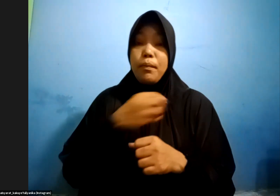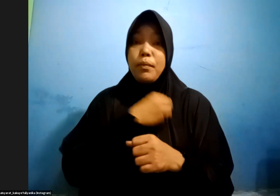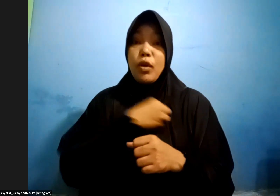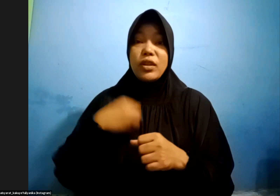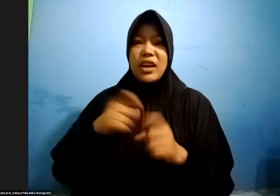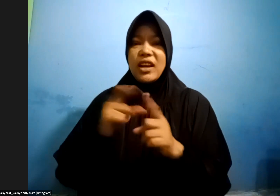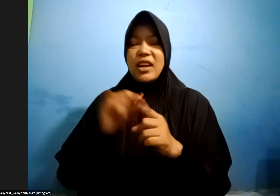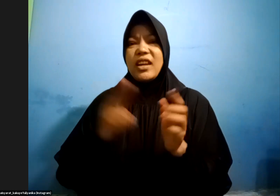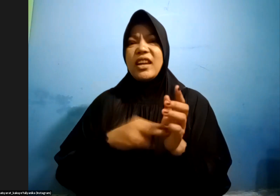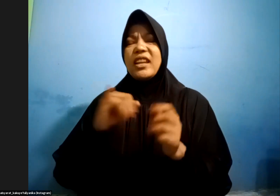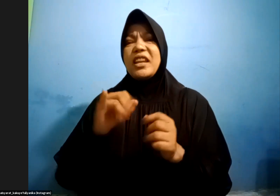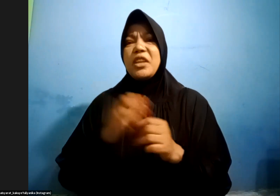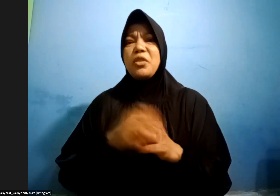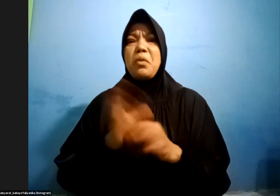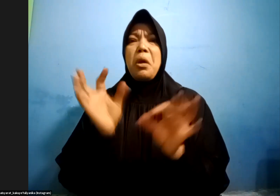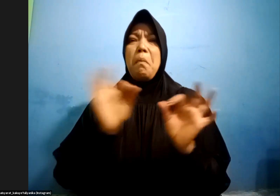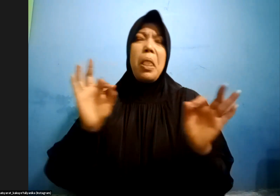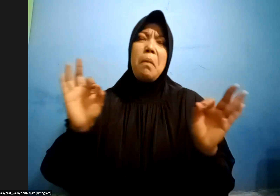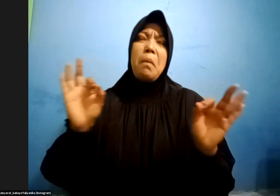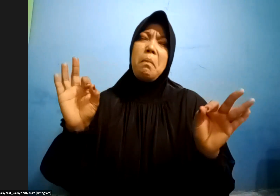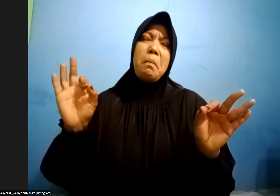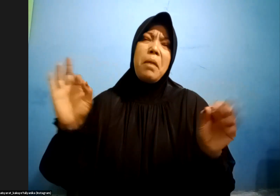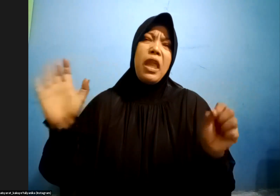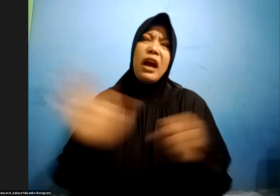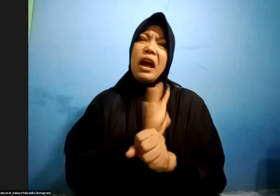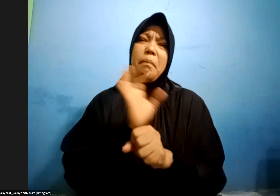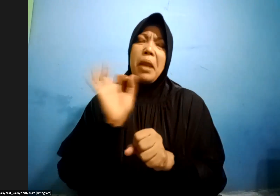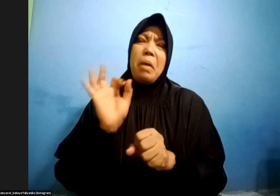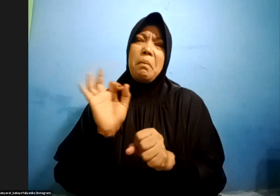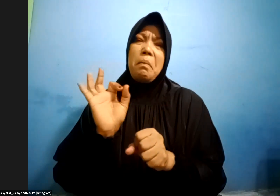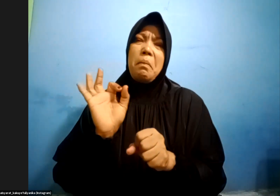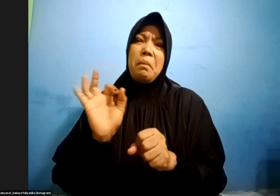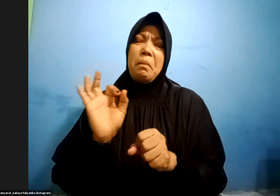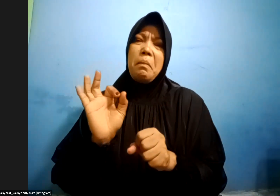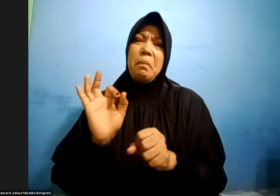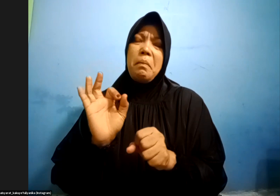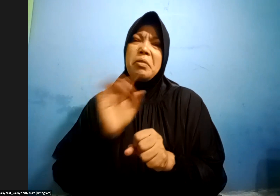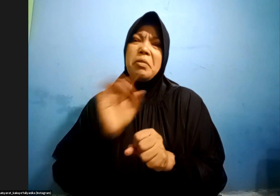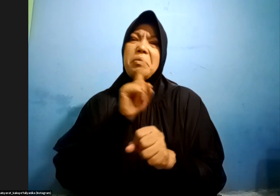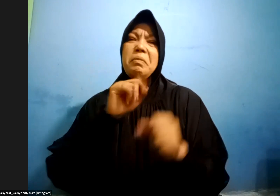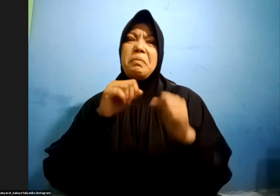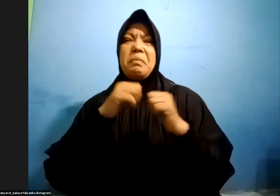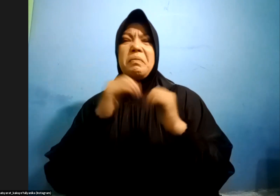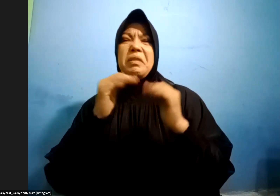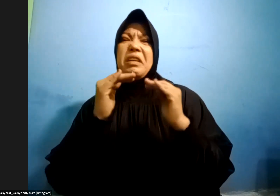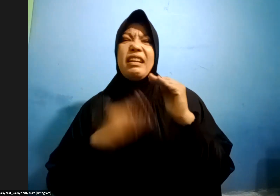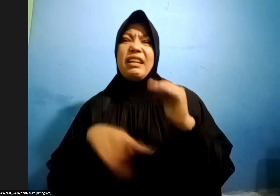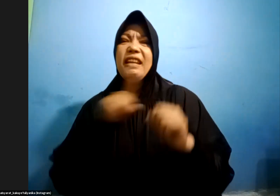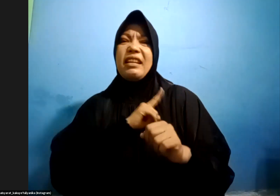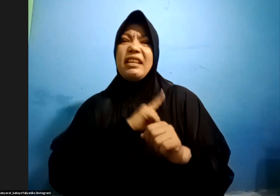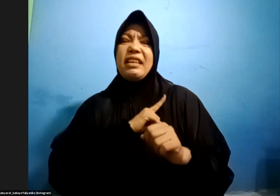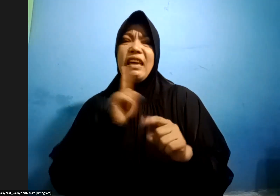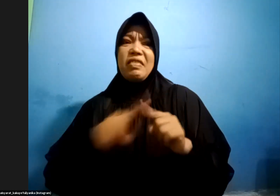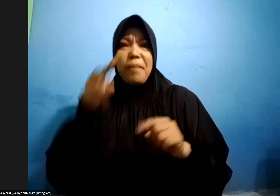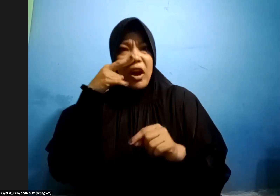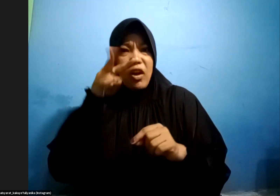jadi benar-benar terlihat sangat rendah hati dan low profile dibanding CV-nya yang luar biasa sudah sangat bermanfaat untuk